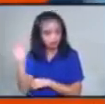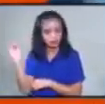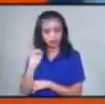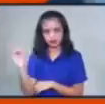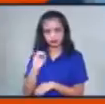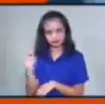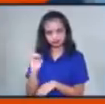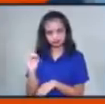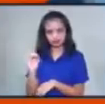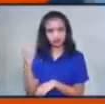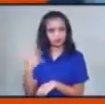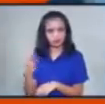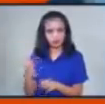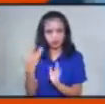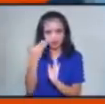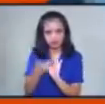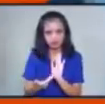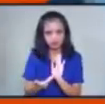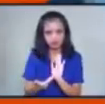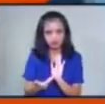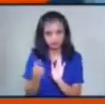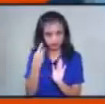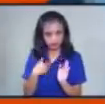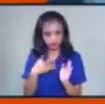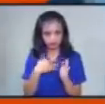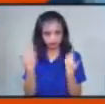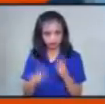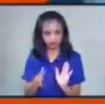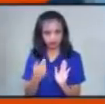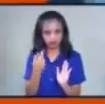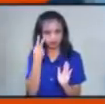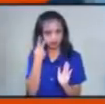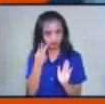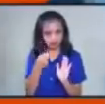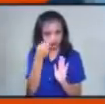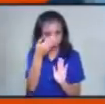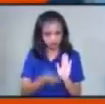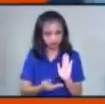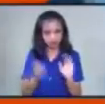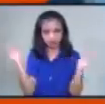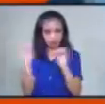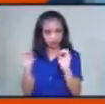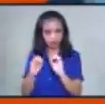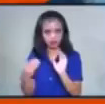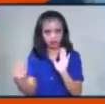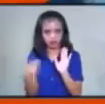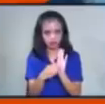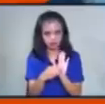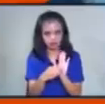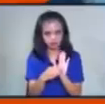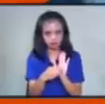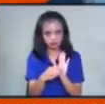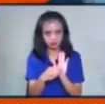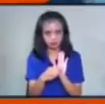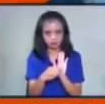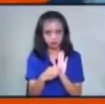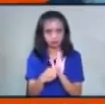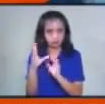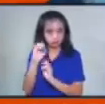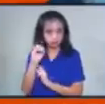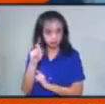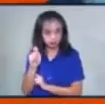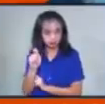eh. Wala din sa payslip, sir. Oh. Tinignan ko na kanina yung mga payslip nila. Hindi po naka-indicate dito na yung kanilang